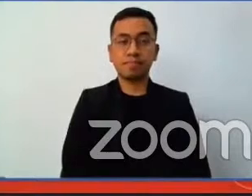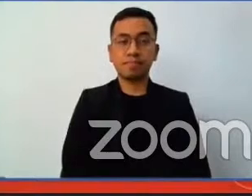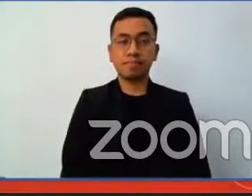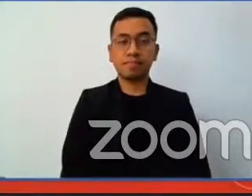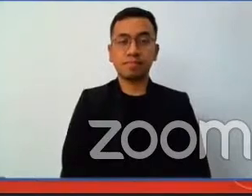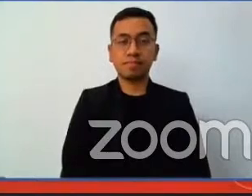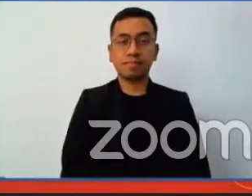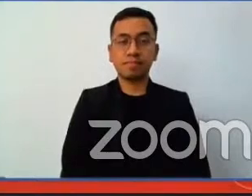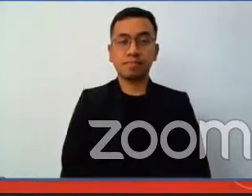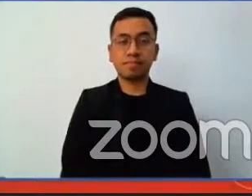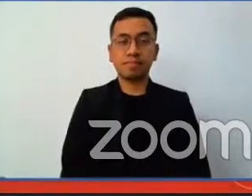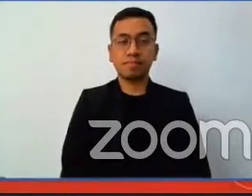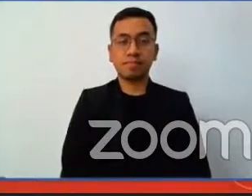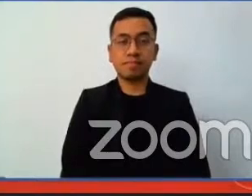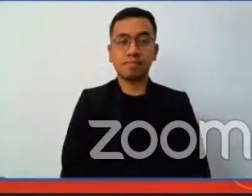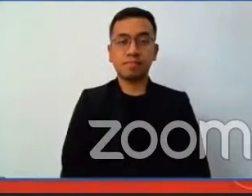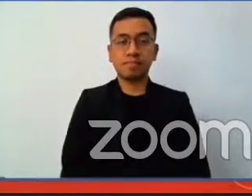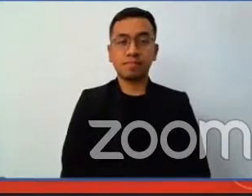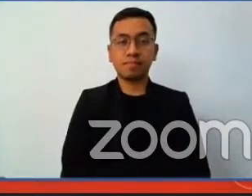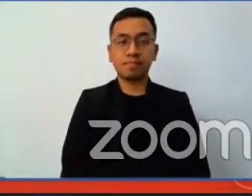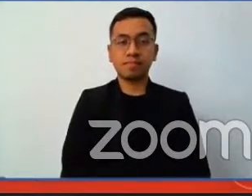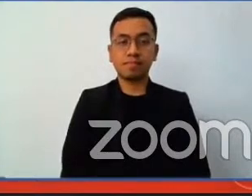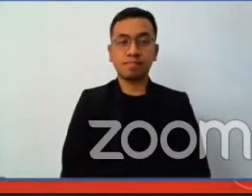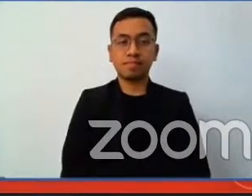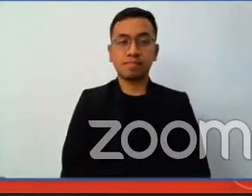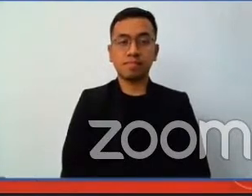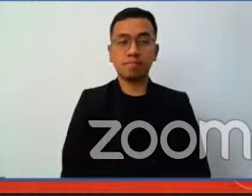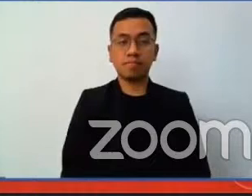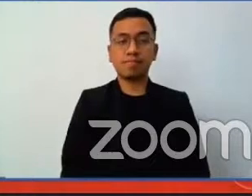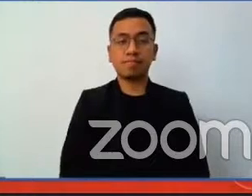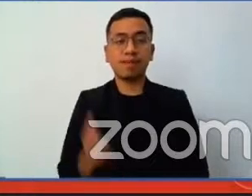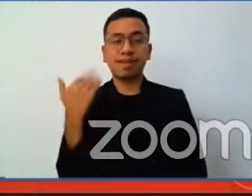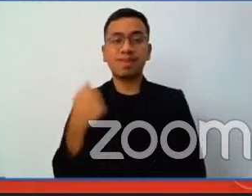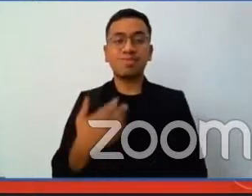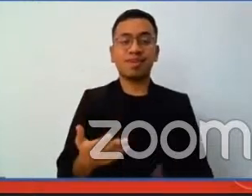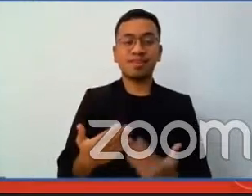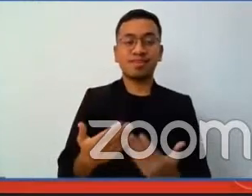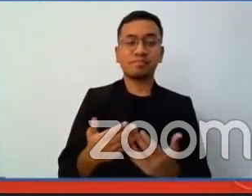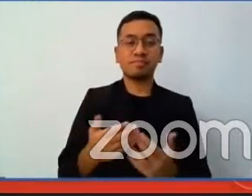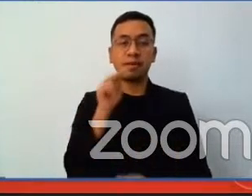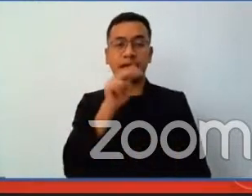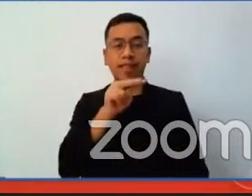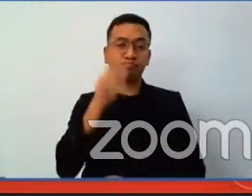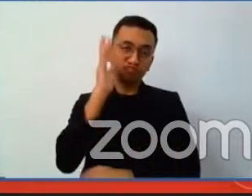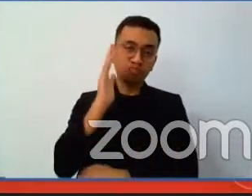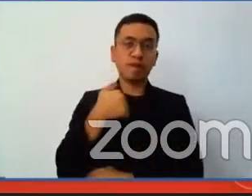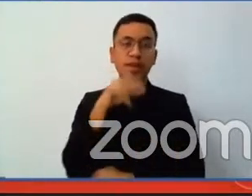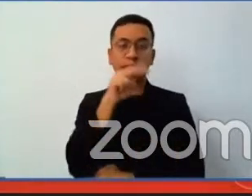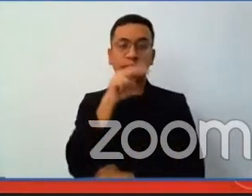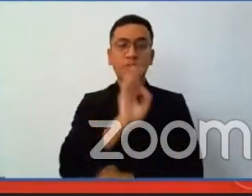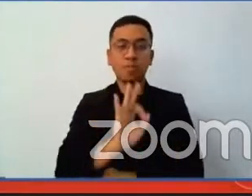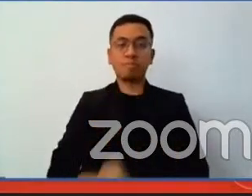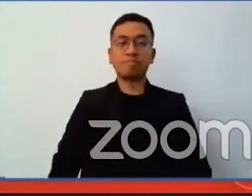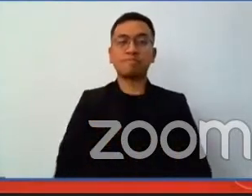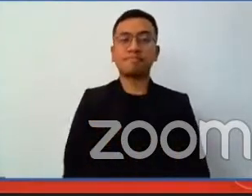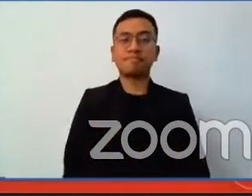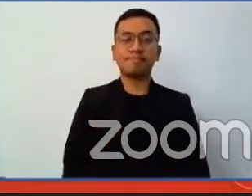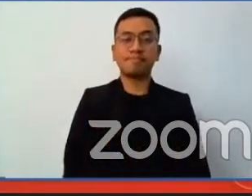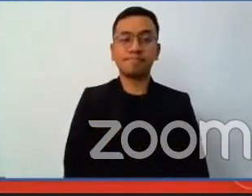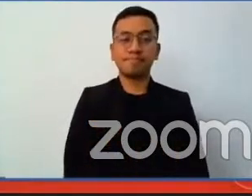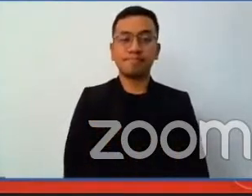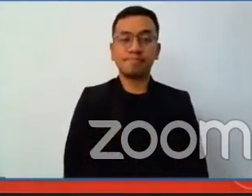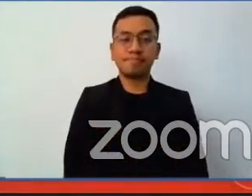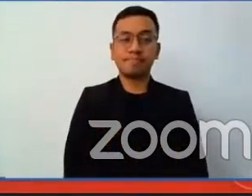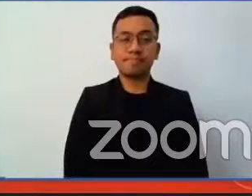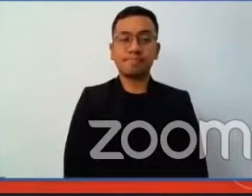Oke. Okay. Ya, mohon maaf ya, jadi berarti tadi tidak kelihatan ya yang saya jadi saya mungkin ini ya